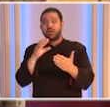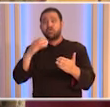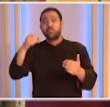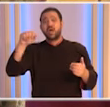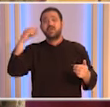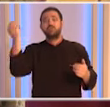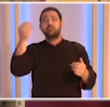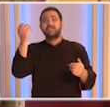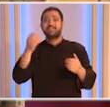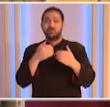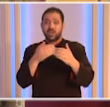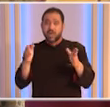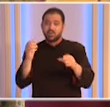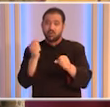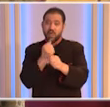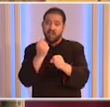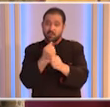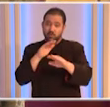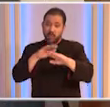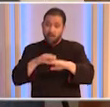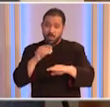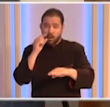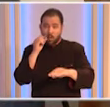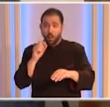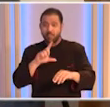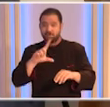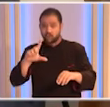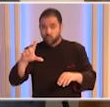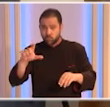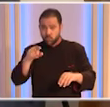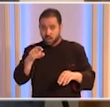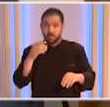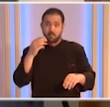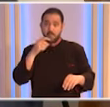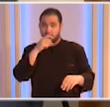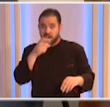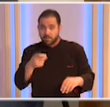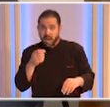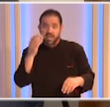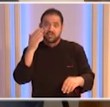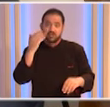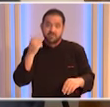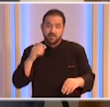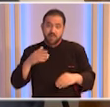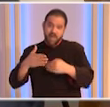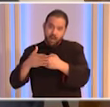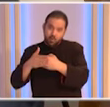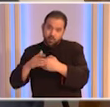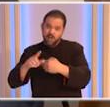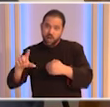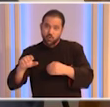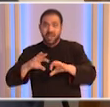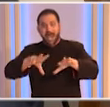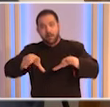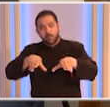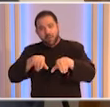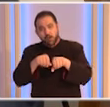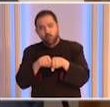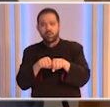că Dumnezeu de la început a făcut pe om și lui, pe bărbat și pe femeie lângă